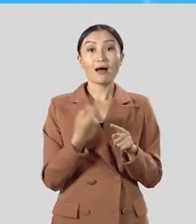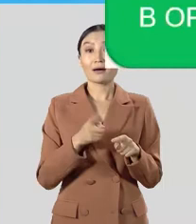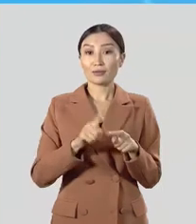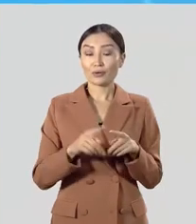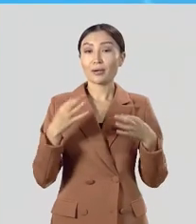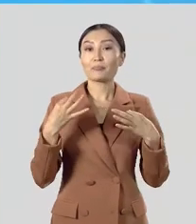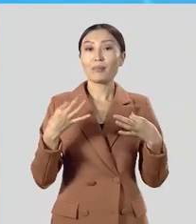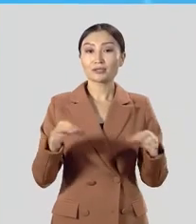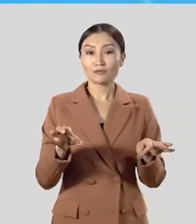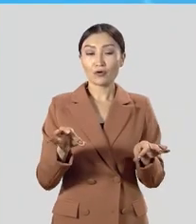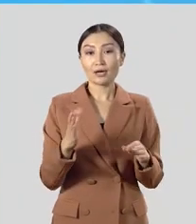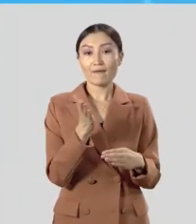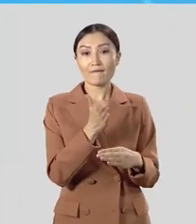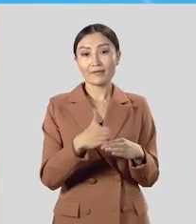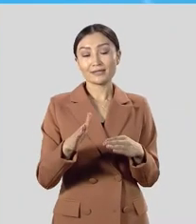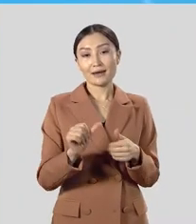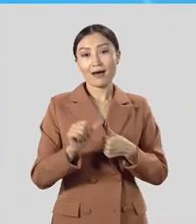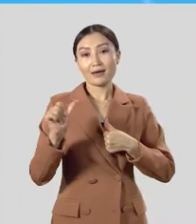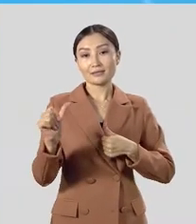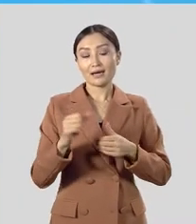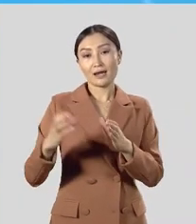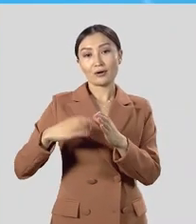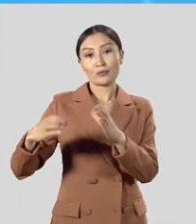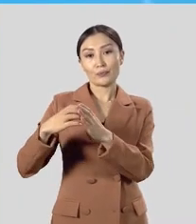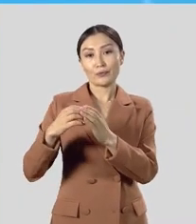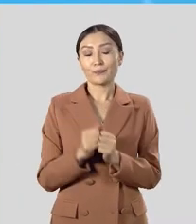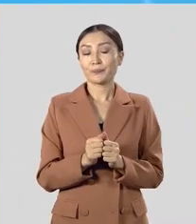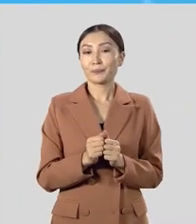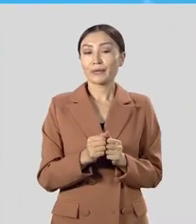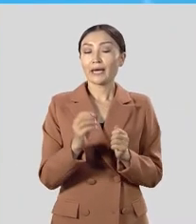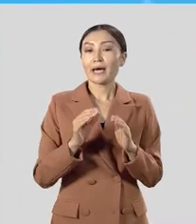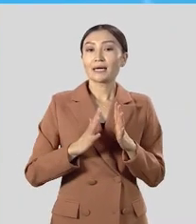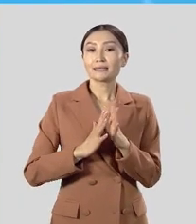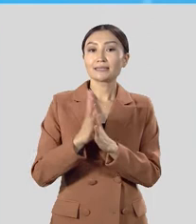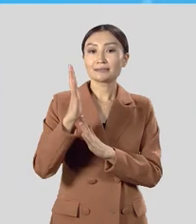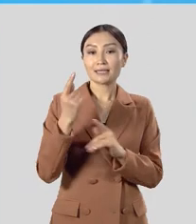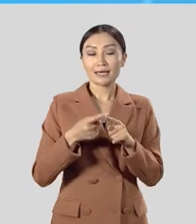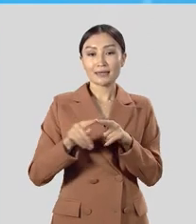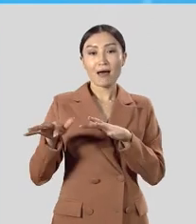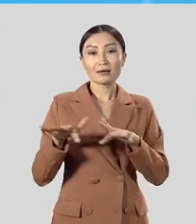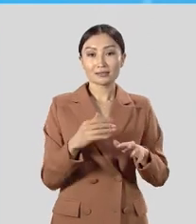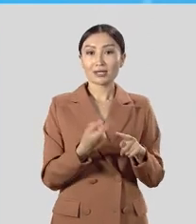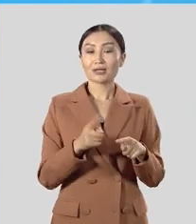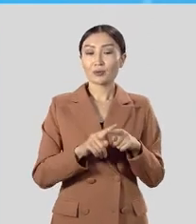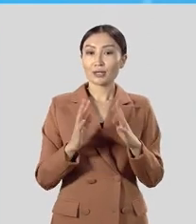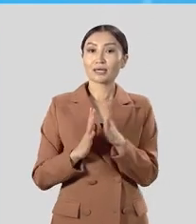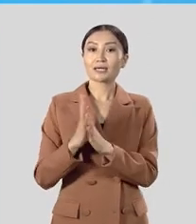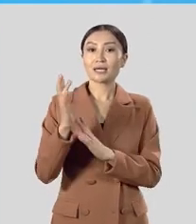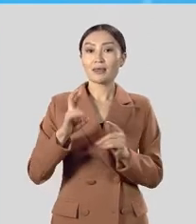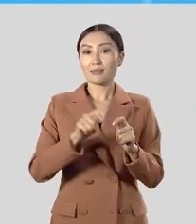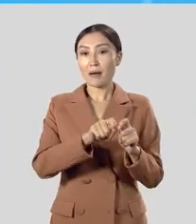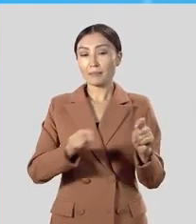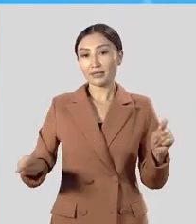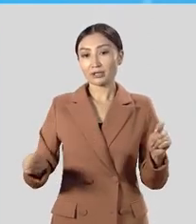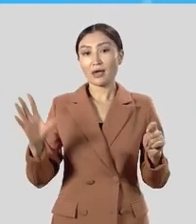которые позволили выделить их в отдельное царство. Растения – это организмы, которые растут на